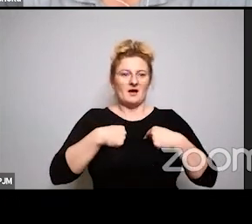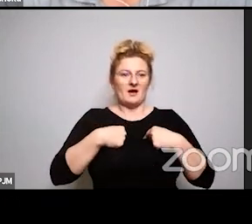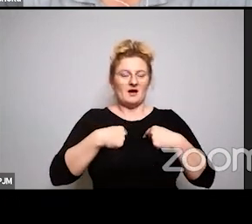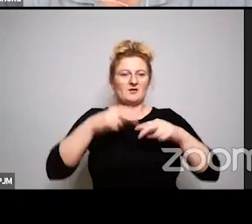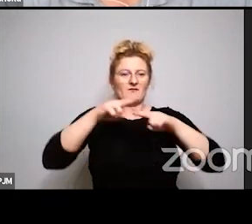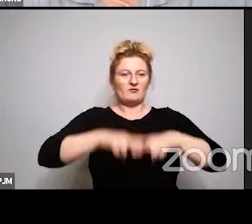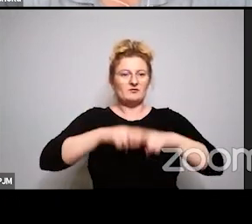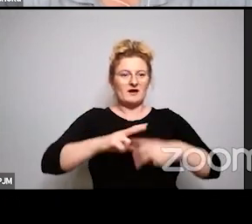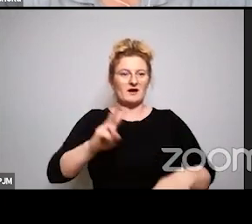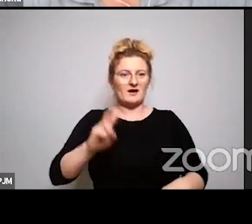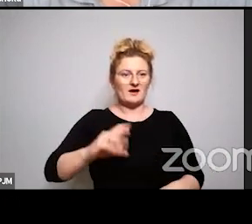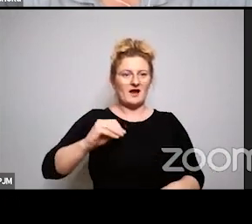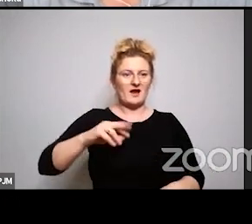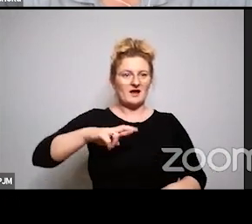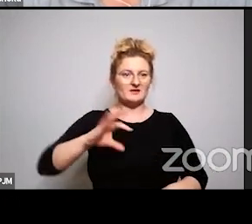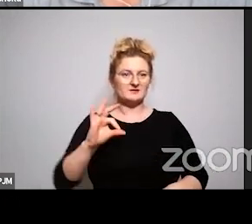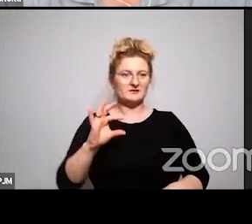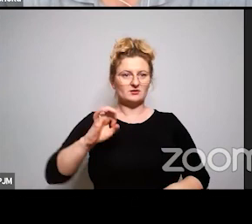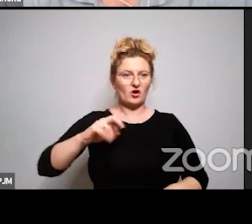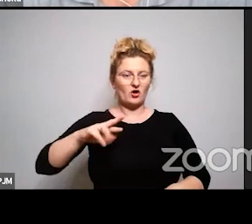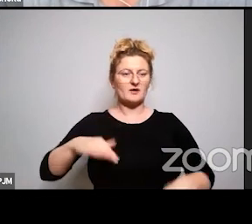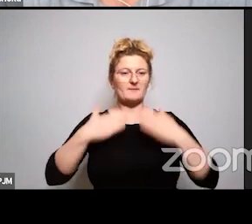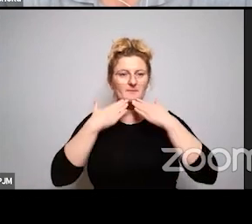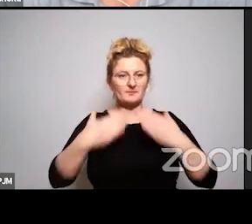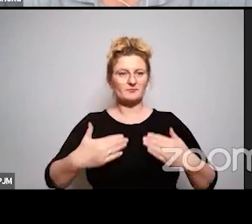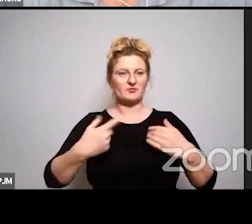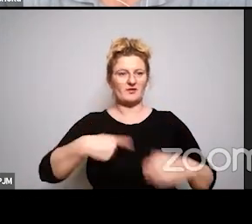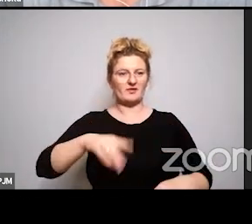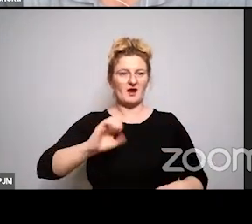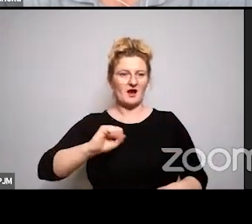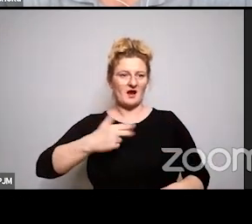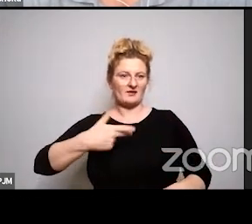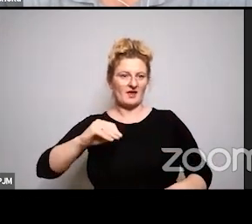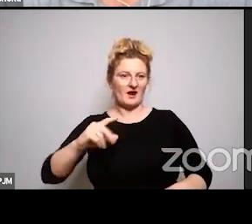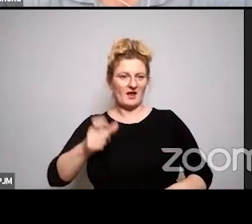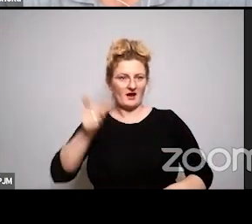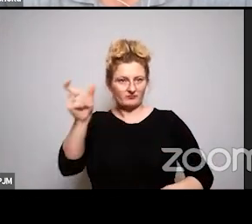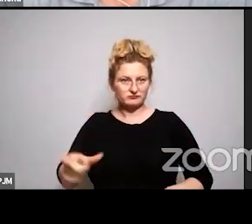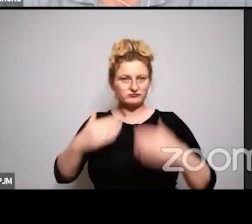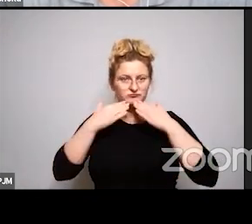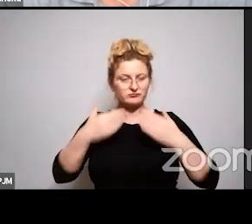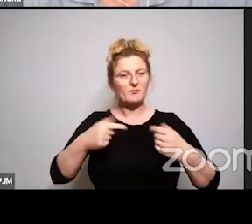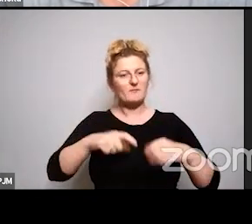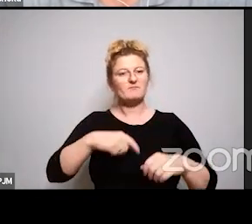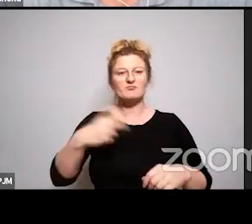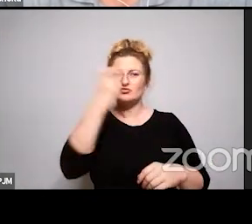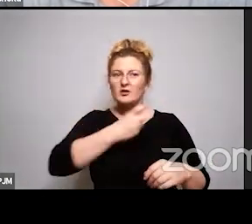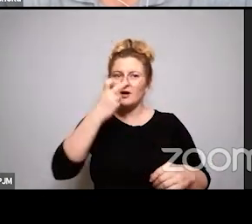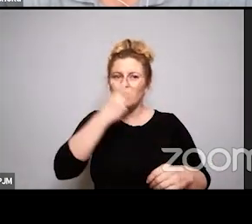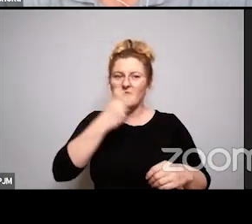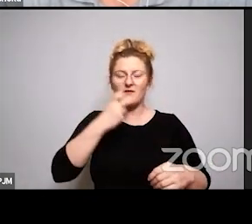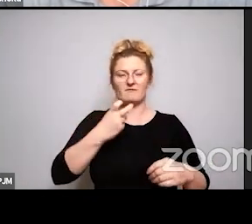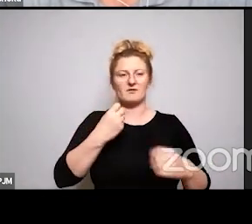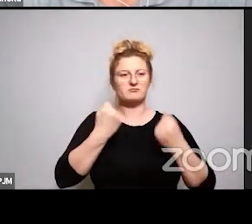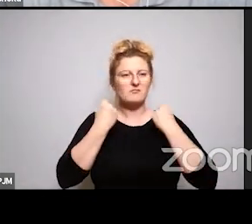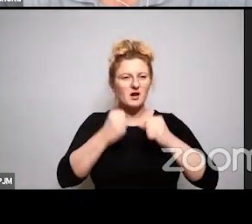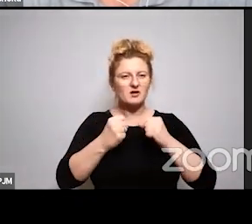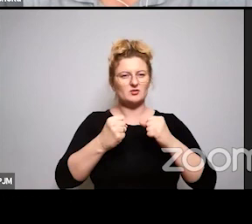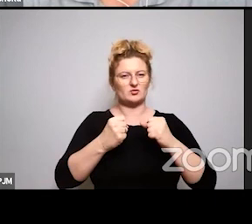Fundacji Herstory bardzo Ci, Danielo, dziękuję. To było niezwykle ciekawe, inspirujące